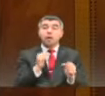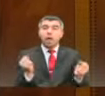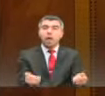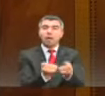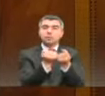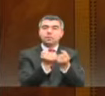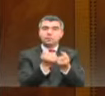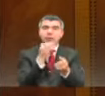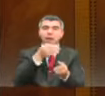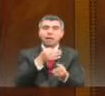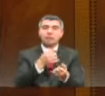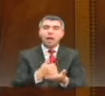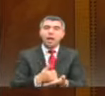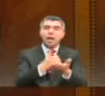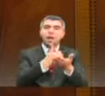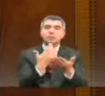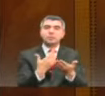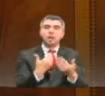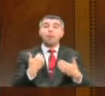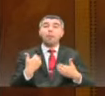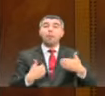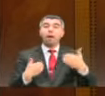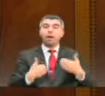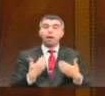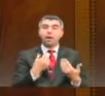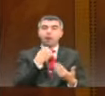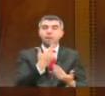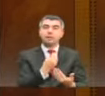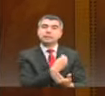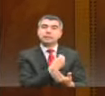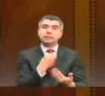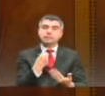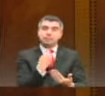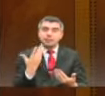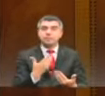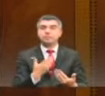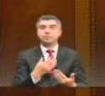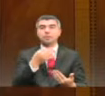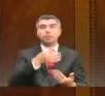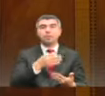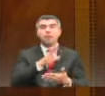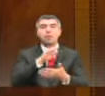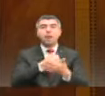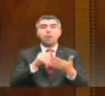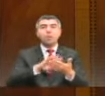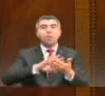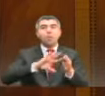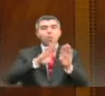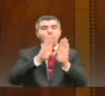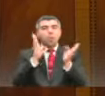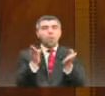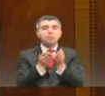الهشة وذوي الاحتياجات الخاصة عن طريق تنزيل الاستراتيجية الوطنية للصحة